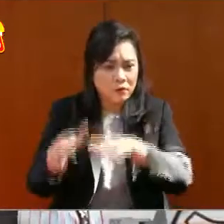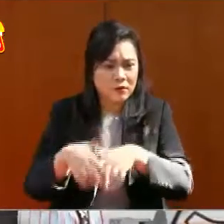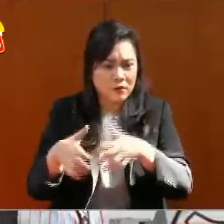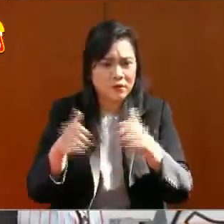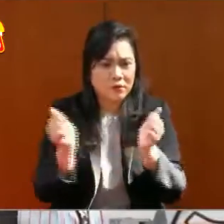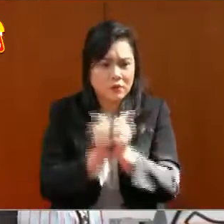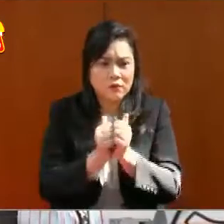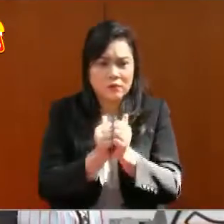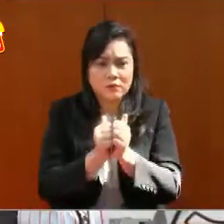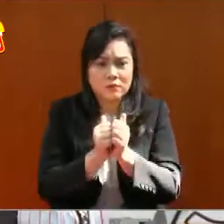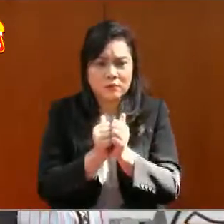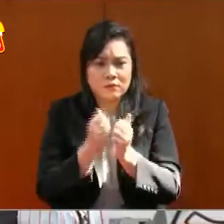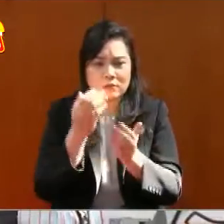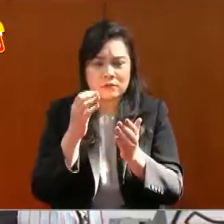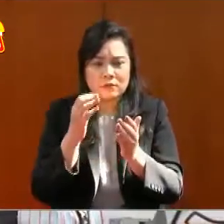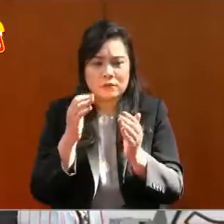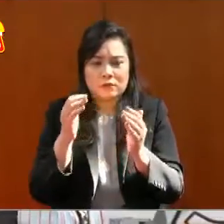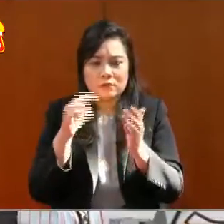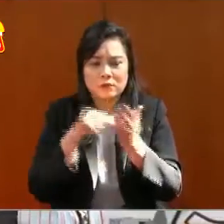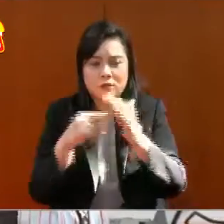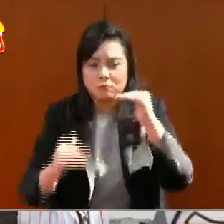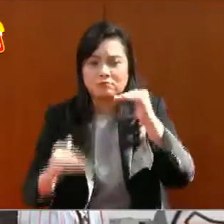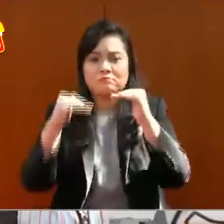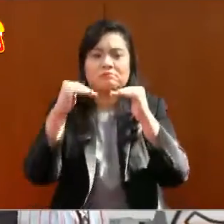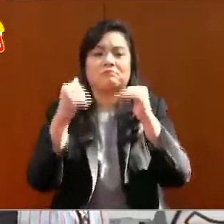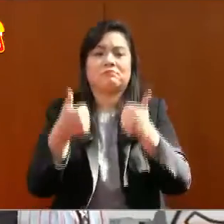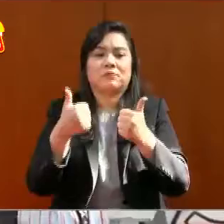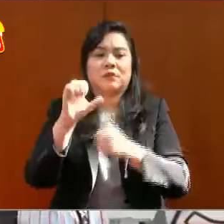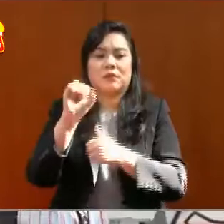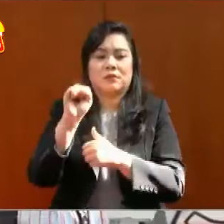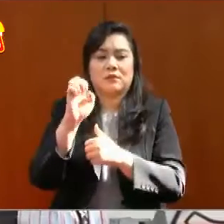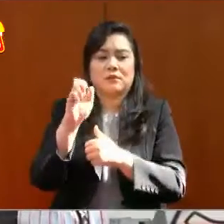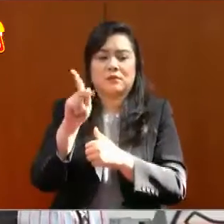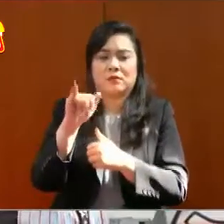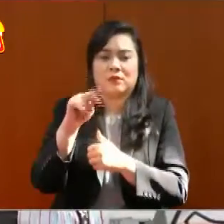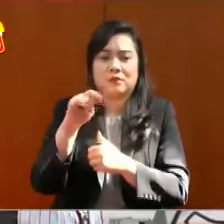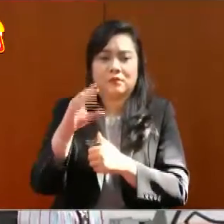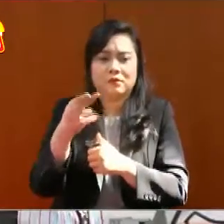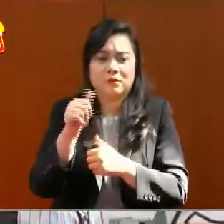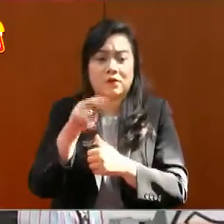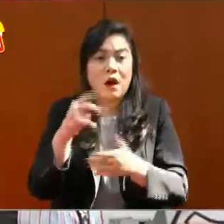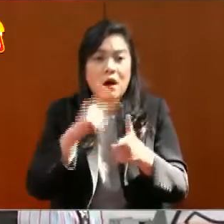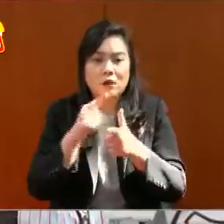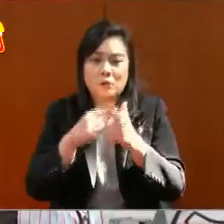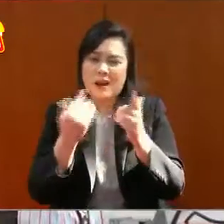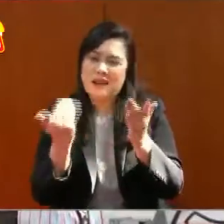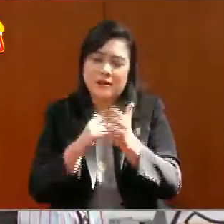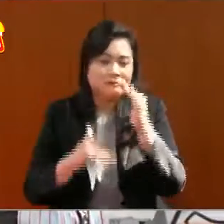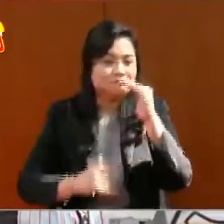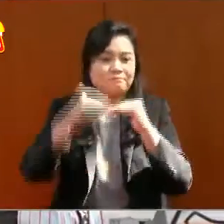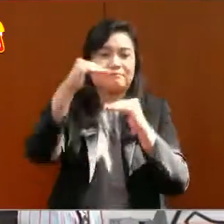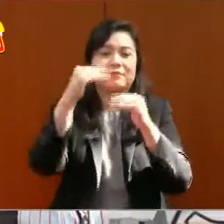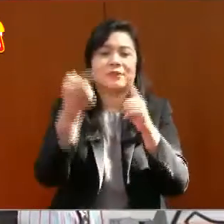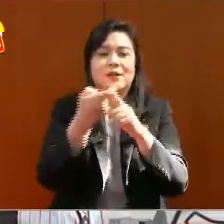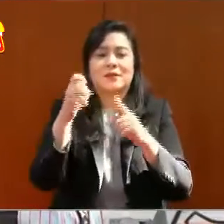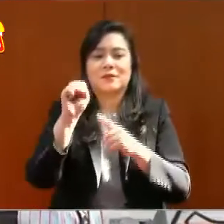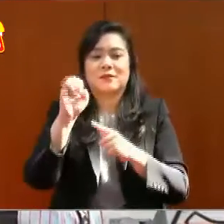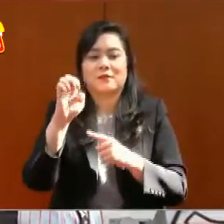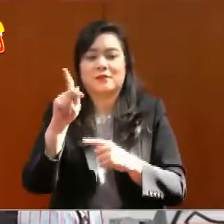Sekinchan. Malahan mereka mahu sehebat Sekinchan, lebih hebat daripada Sekinchan supaya mereka boleh mewujudkan satu